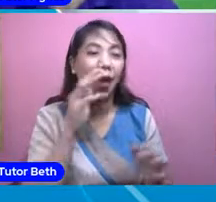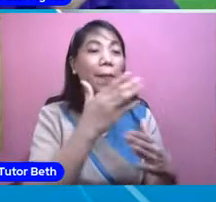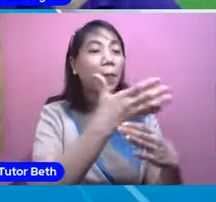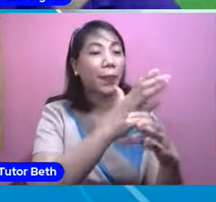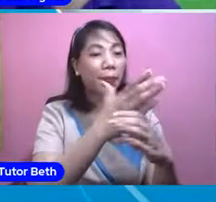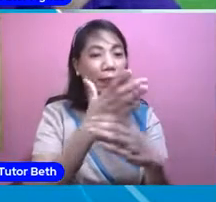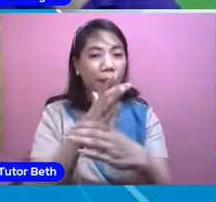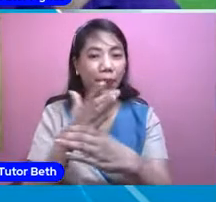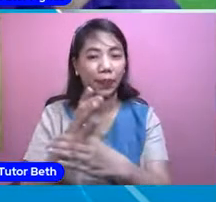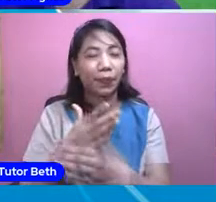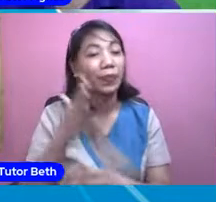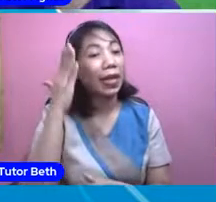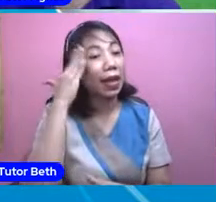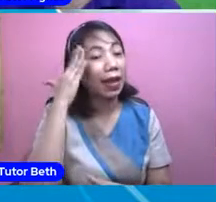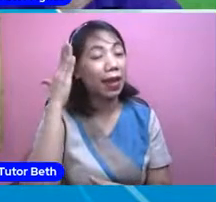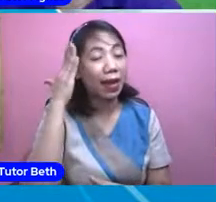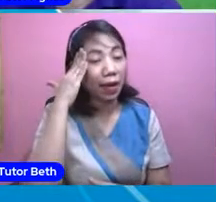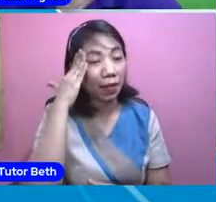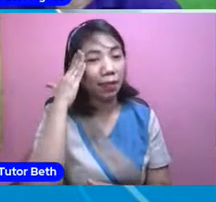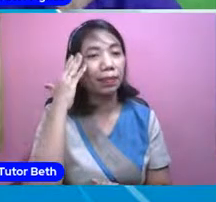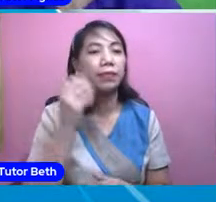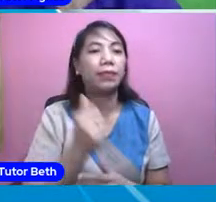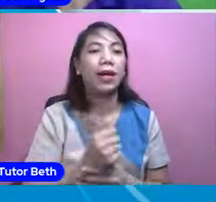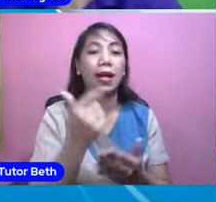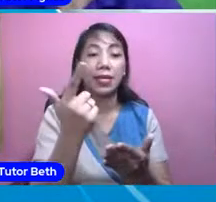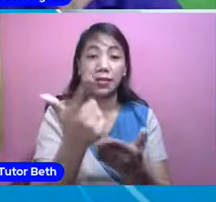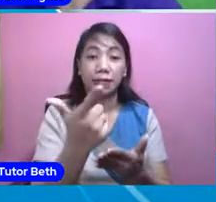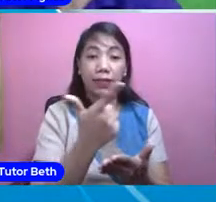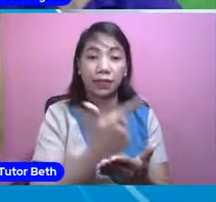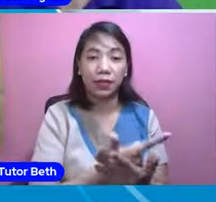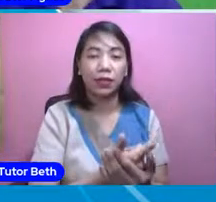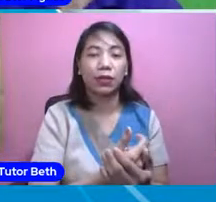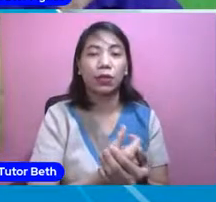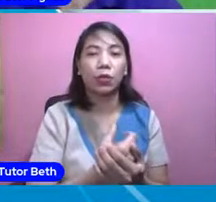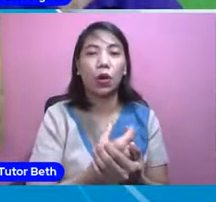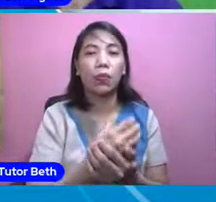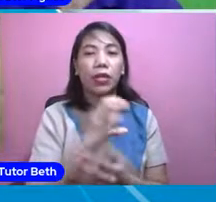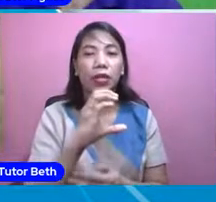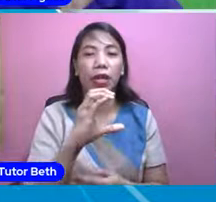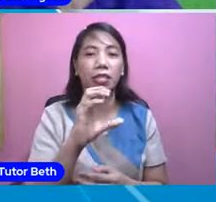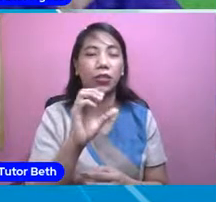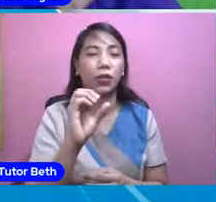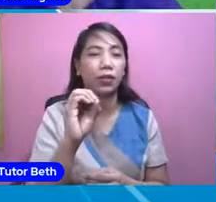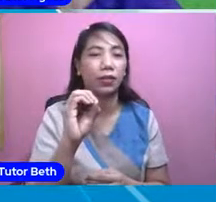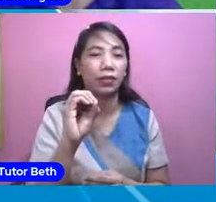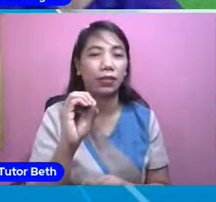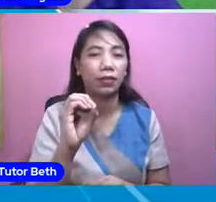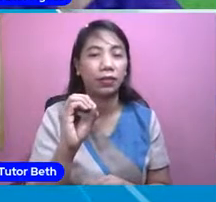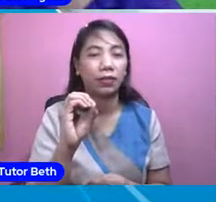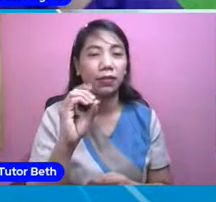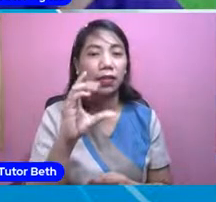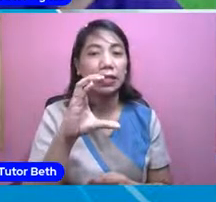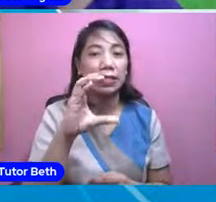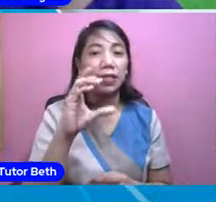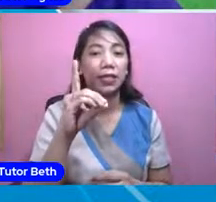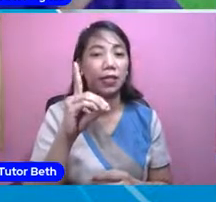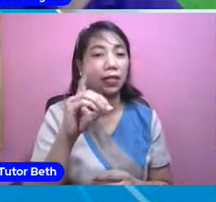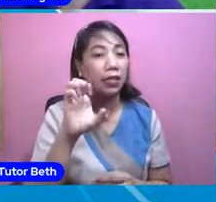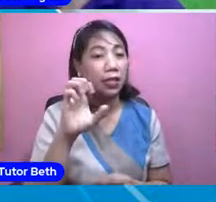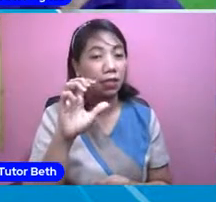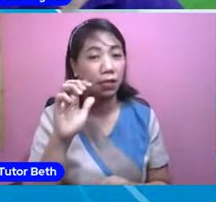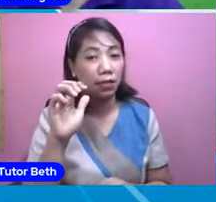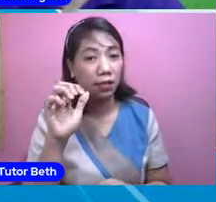nila ang kaalaman o aralin tungkol sa Communication Disorder Early Intervention.